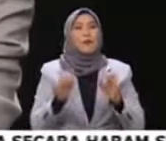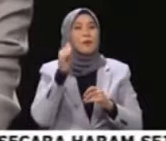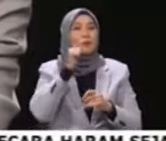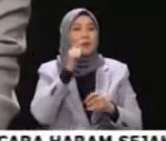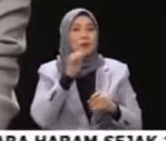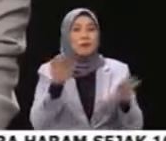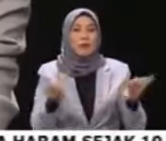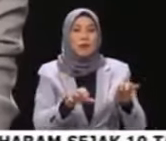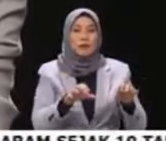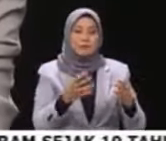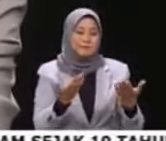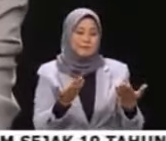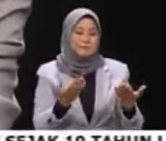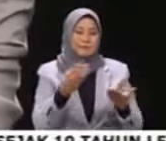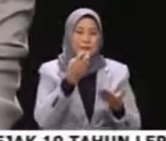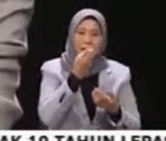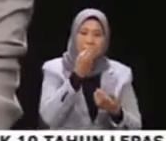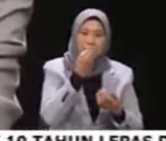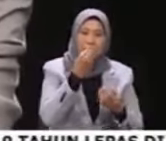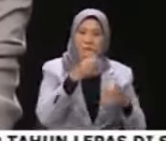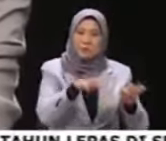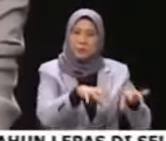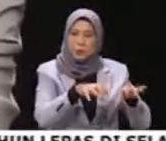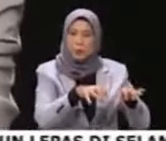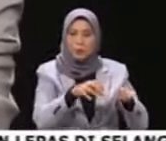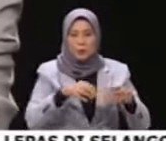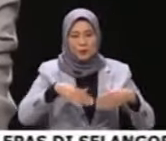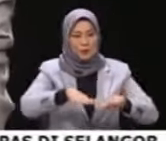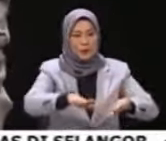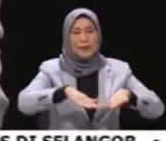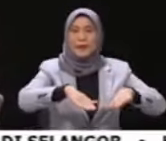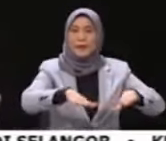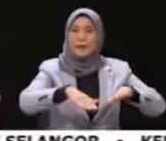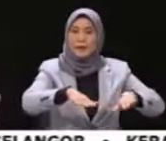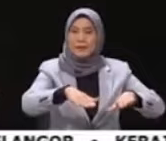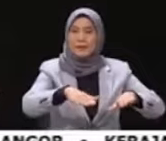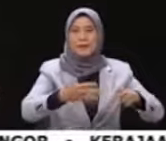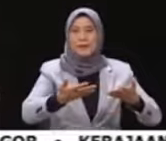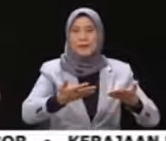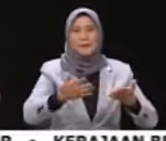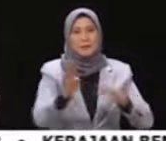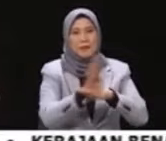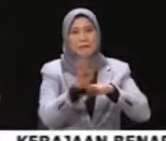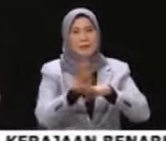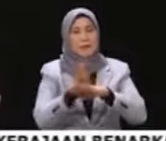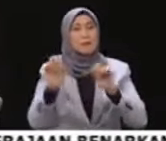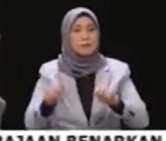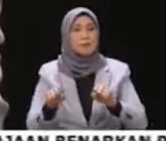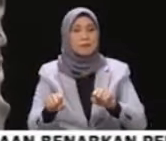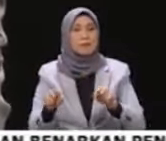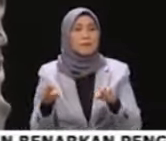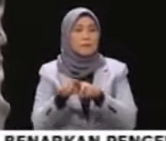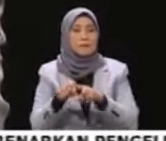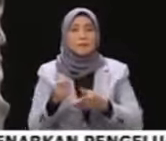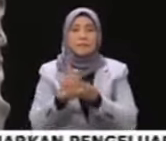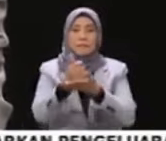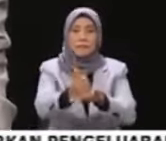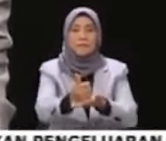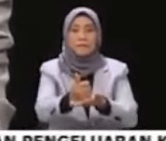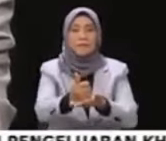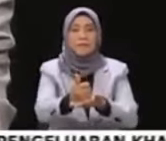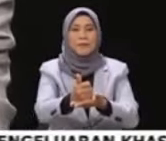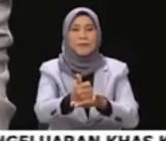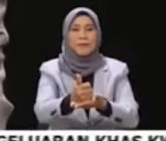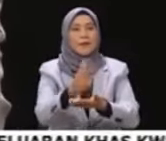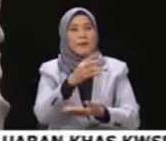di segi frozen, nak jahit tepi. Kita bekalkan kepada mereka untuk mereka meniaga. Dalam masa yang sama juga, kita